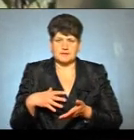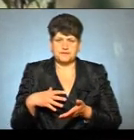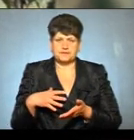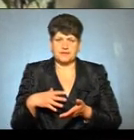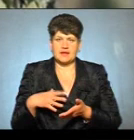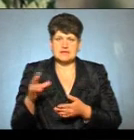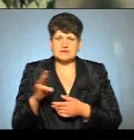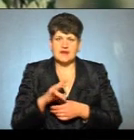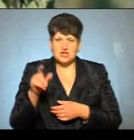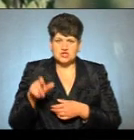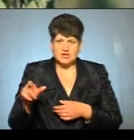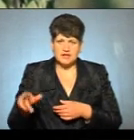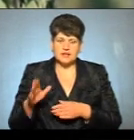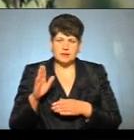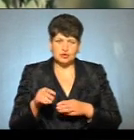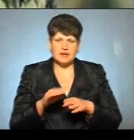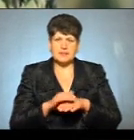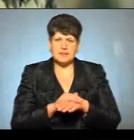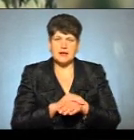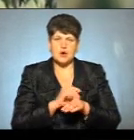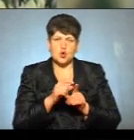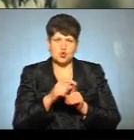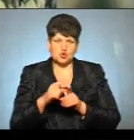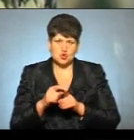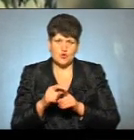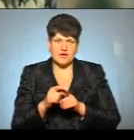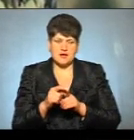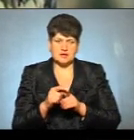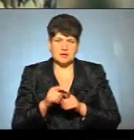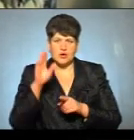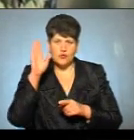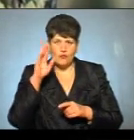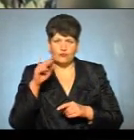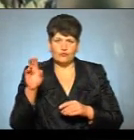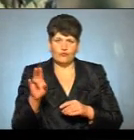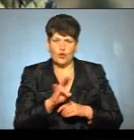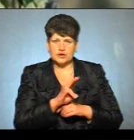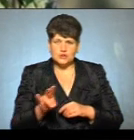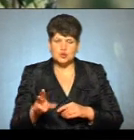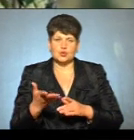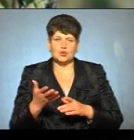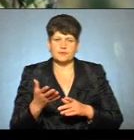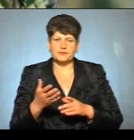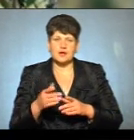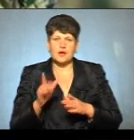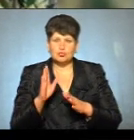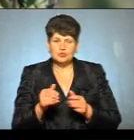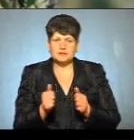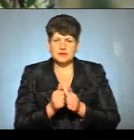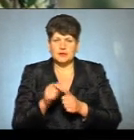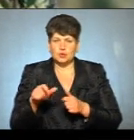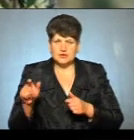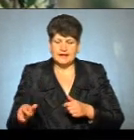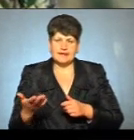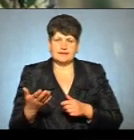будуть чекати священика, який буде благословляти священою водичкою їм пасхальні кошики. Буде між людьми дистанція, і